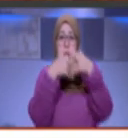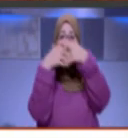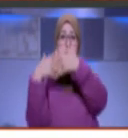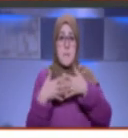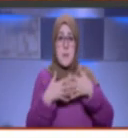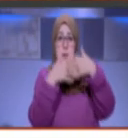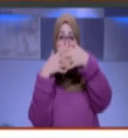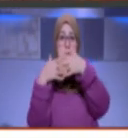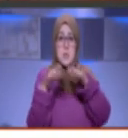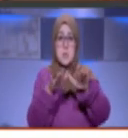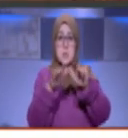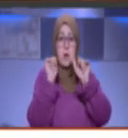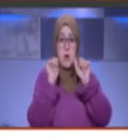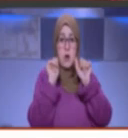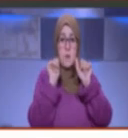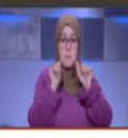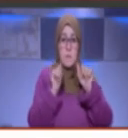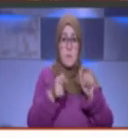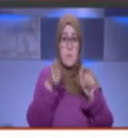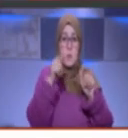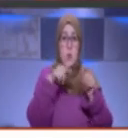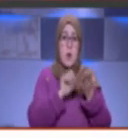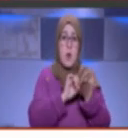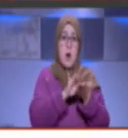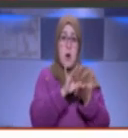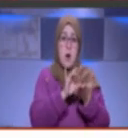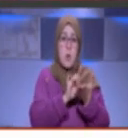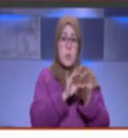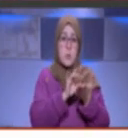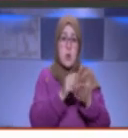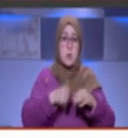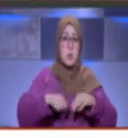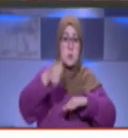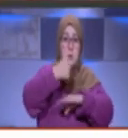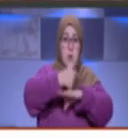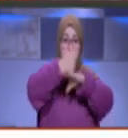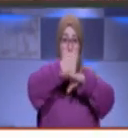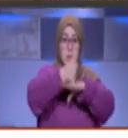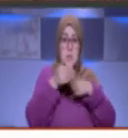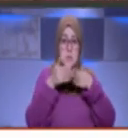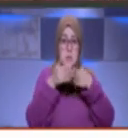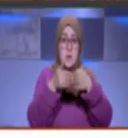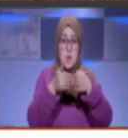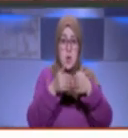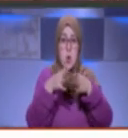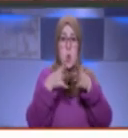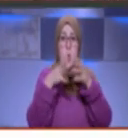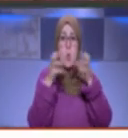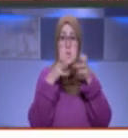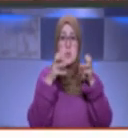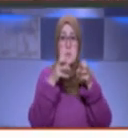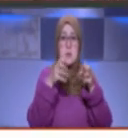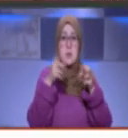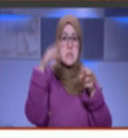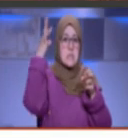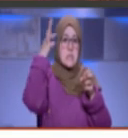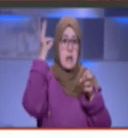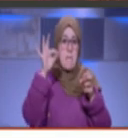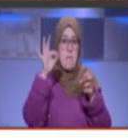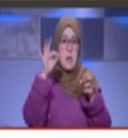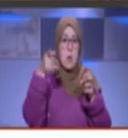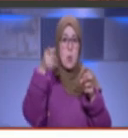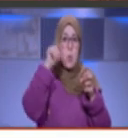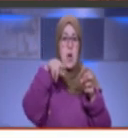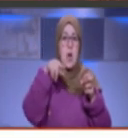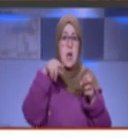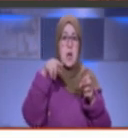والذي سبق وأقال قبطان السفينة بريت كرويزر ووصفه بالساذج والغبي على خلفية إرساله